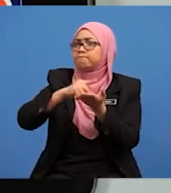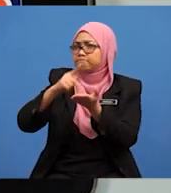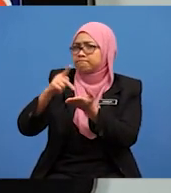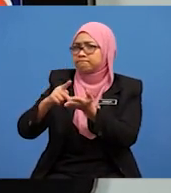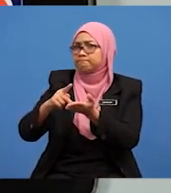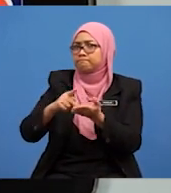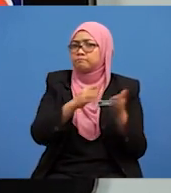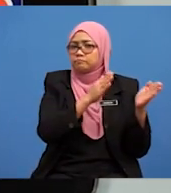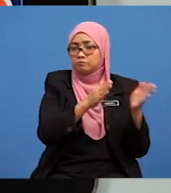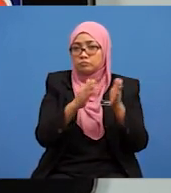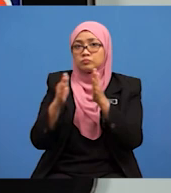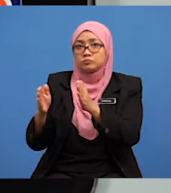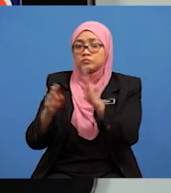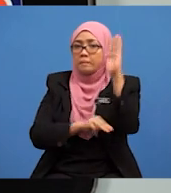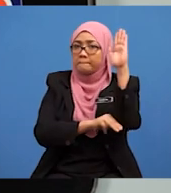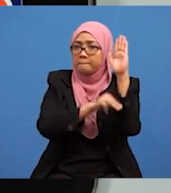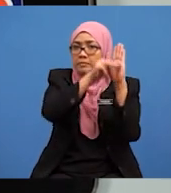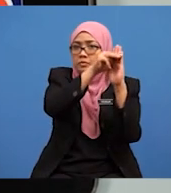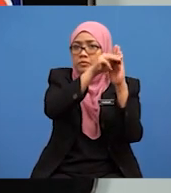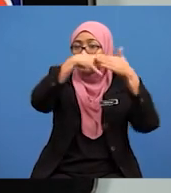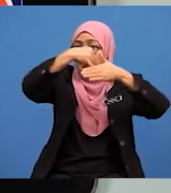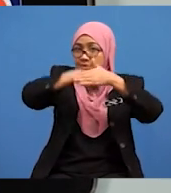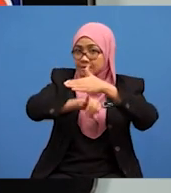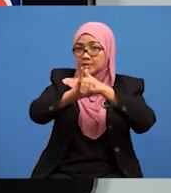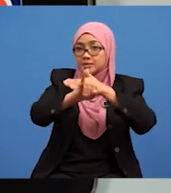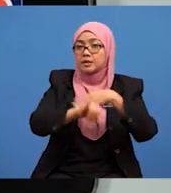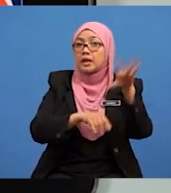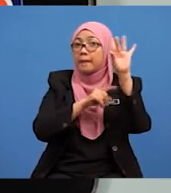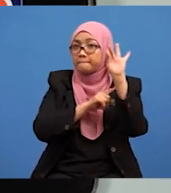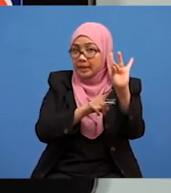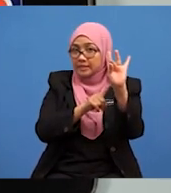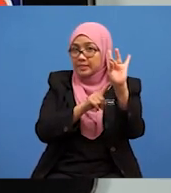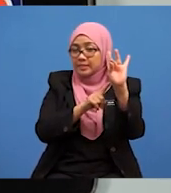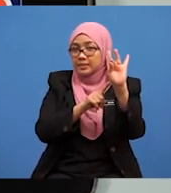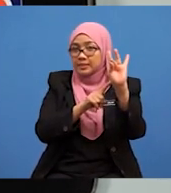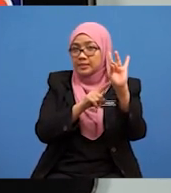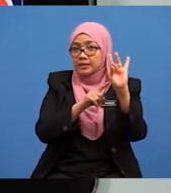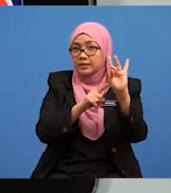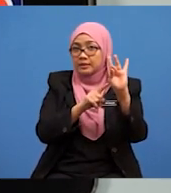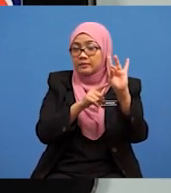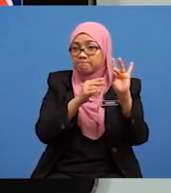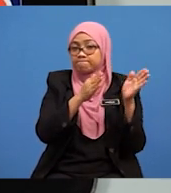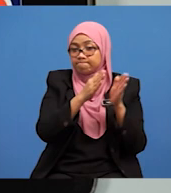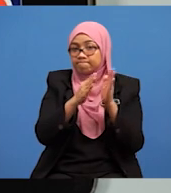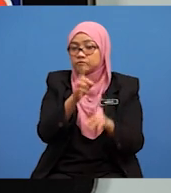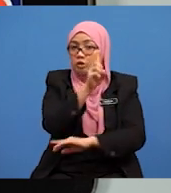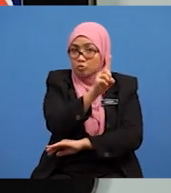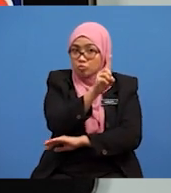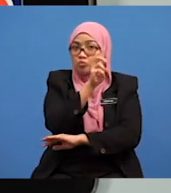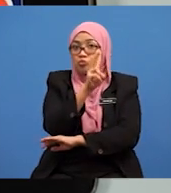maksimum yang diisi adalah 8. 3, 4,